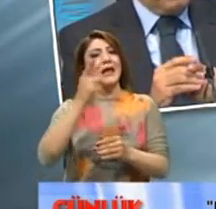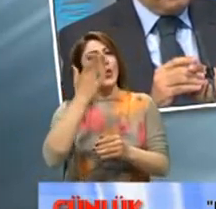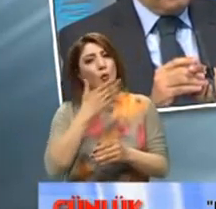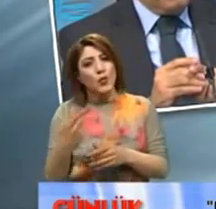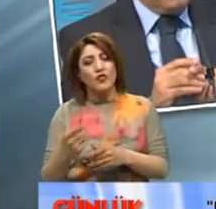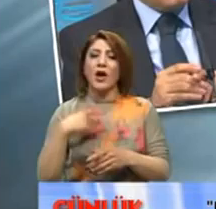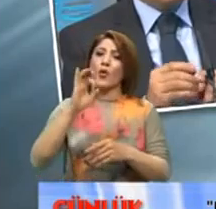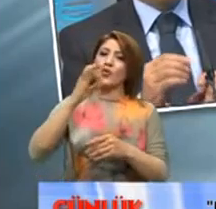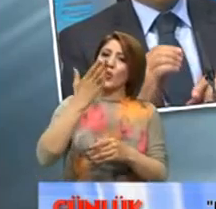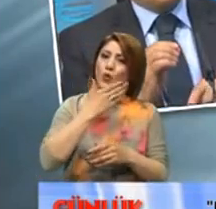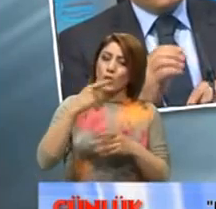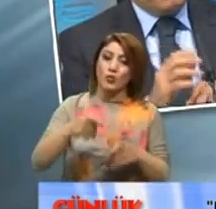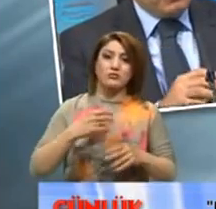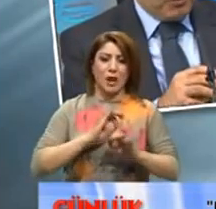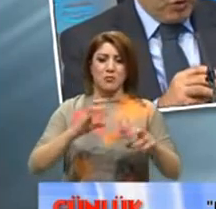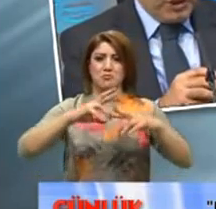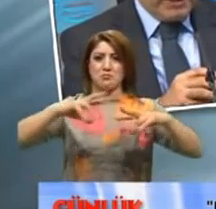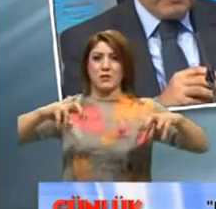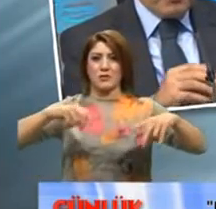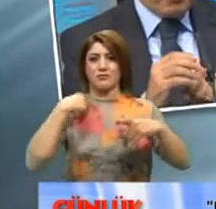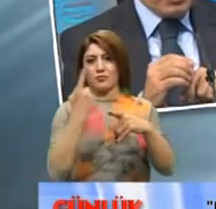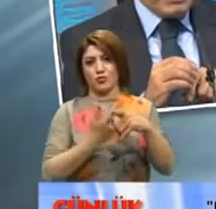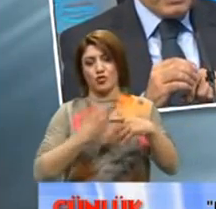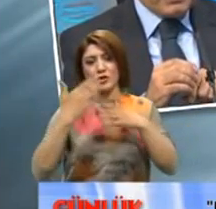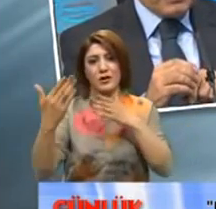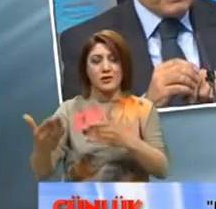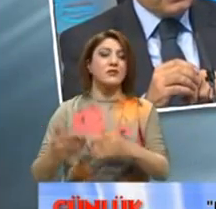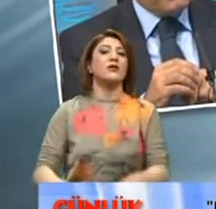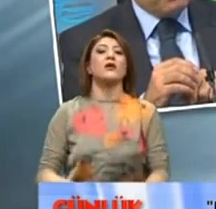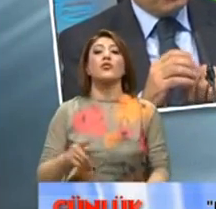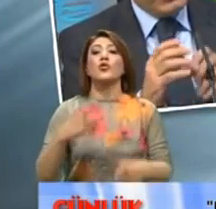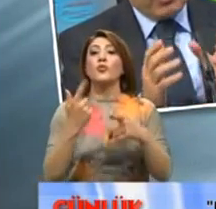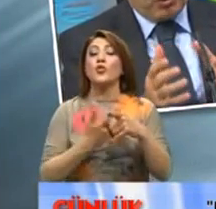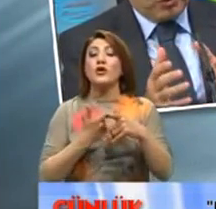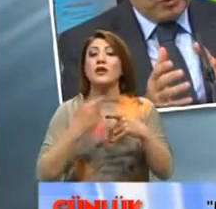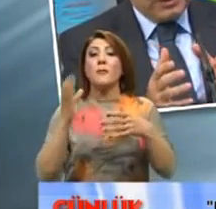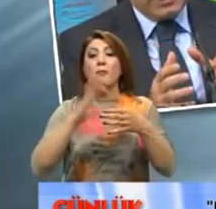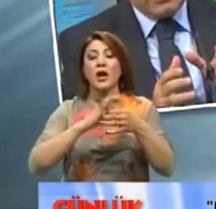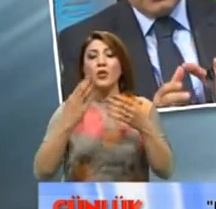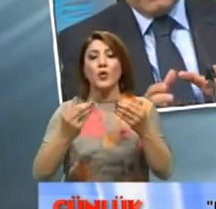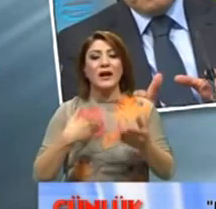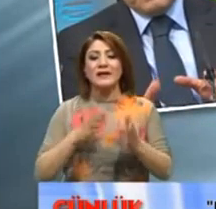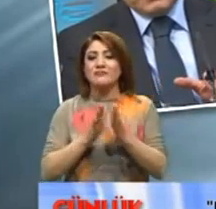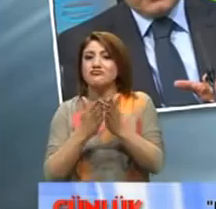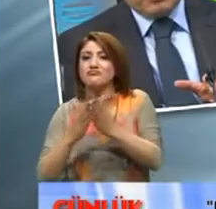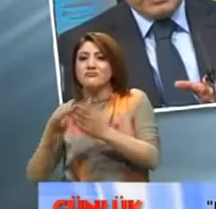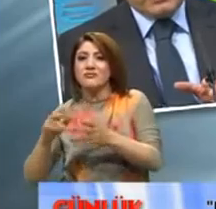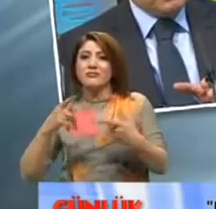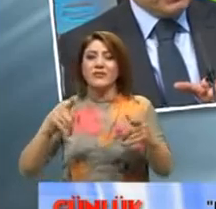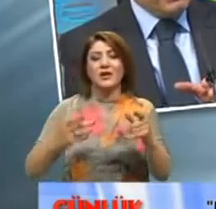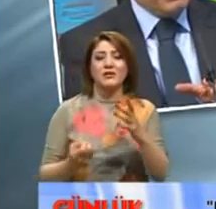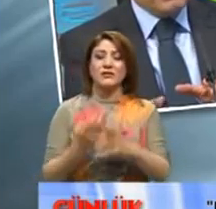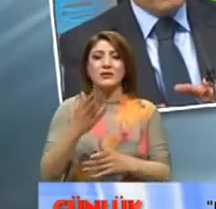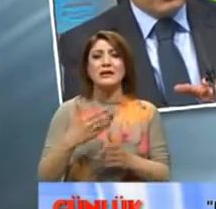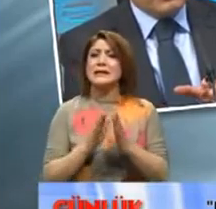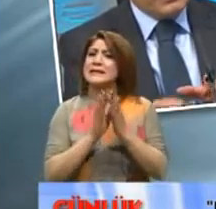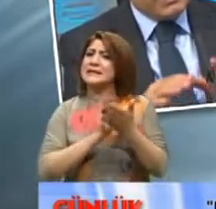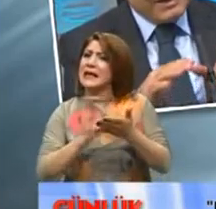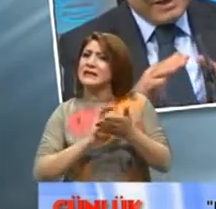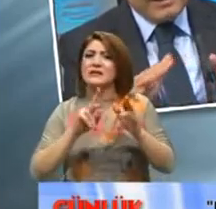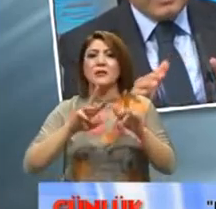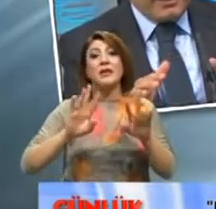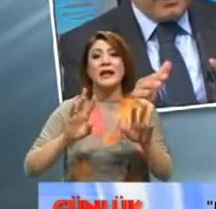öğretim. Çok kapsamlı bir projeden kapsamlı bir proje ve bu proje çerçevesinde manueller oluştu. Yani bizzat bu ders şeklinde değil